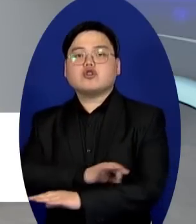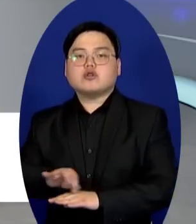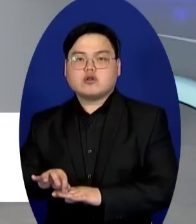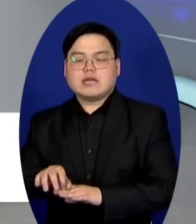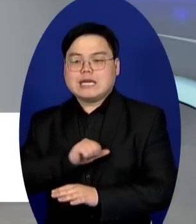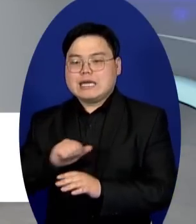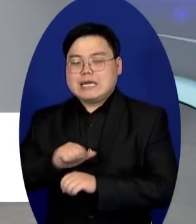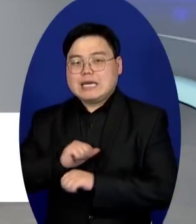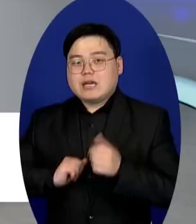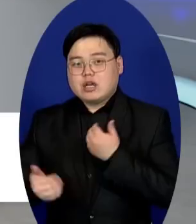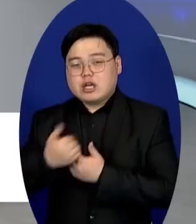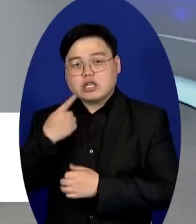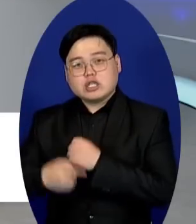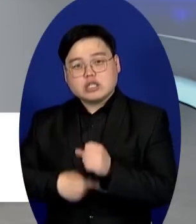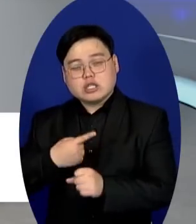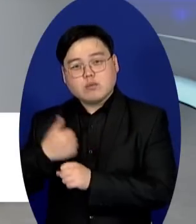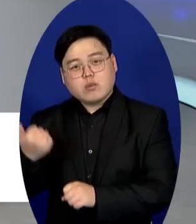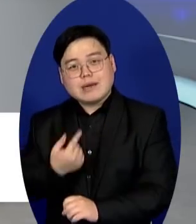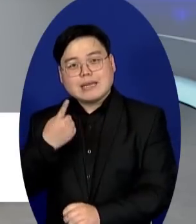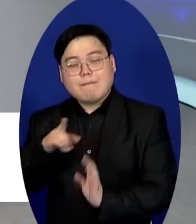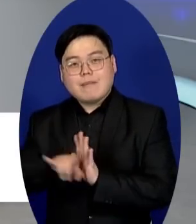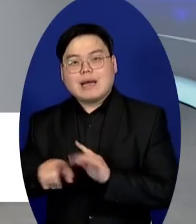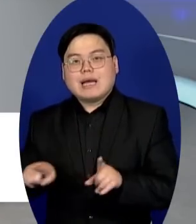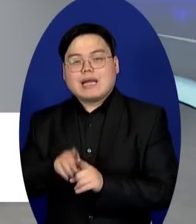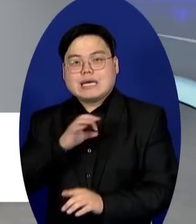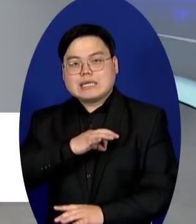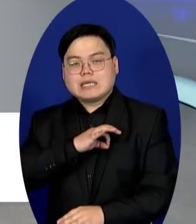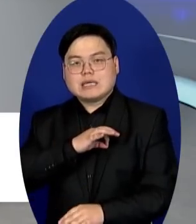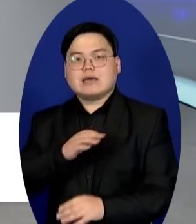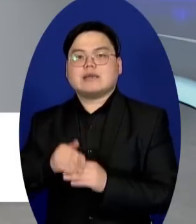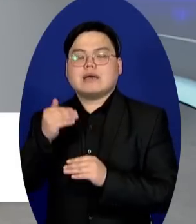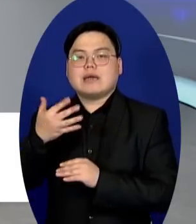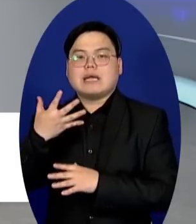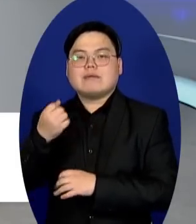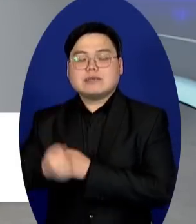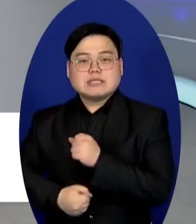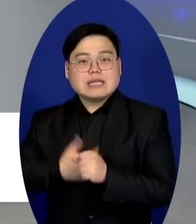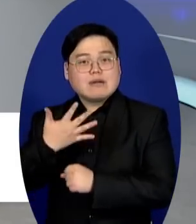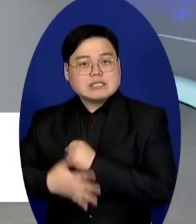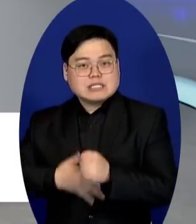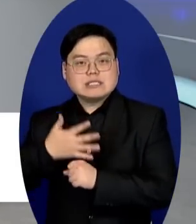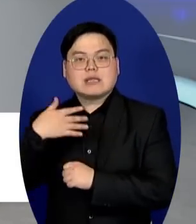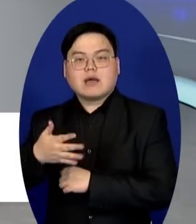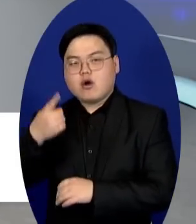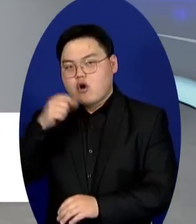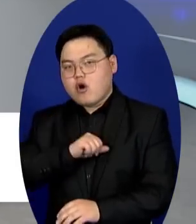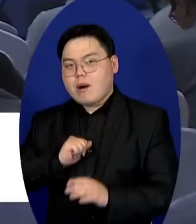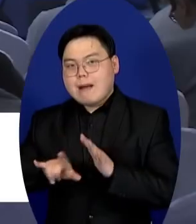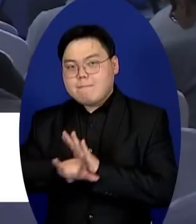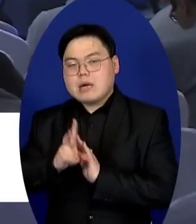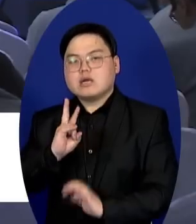иргэд жил бүр нэг малтай дүүх хэмжээний ашиг хүртэж 5 жилийн дараа өөрийнхөө мал сөрөгтэй болох боломж бүрдэх юм а.